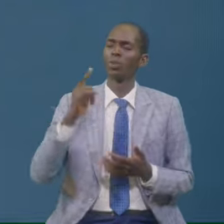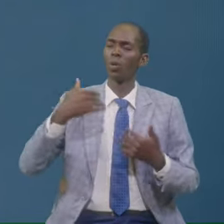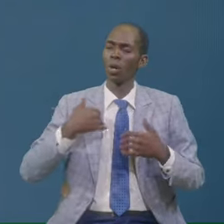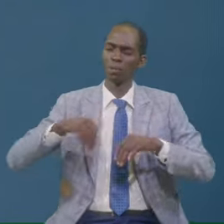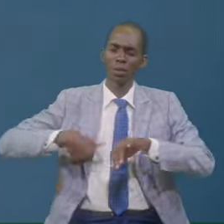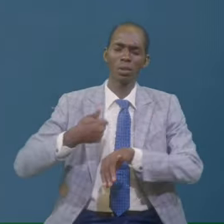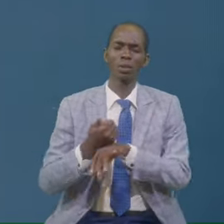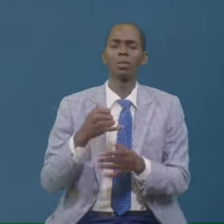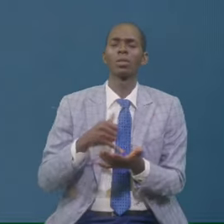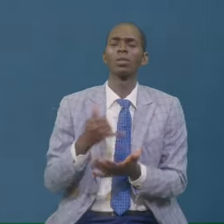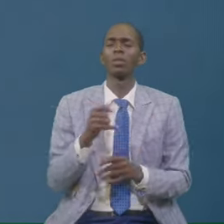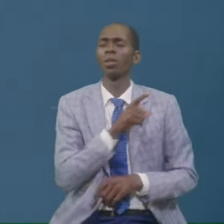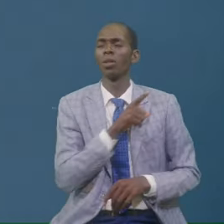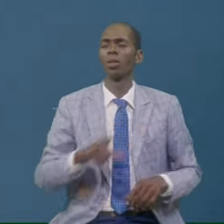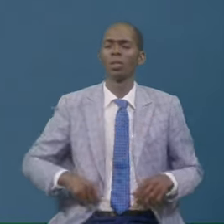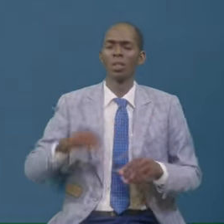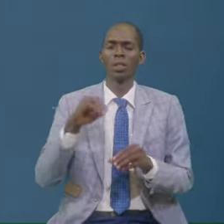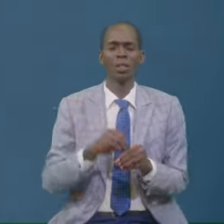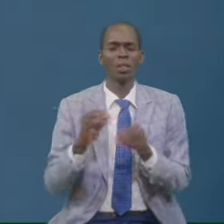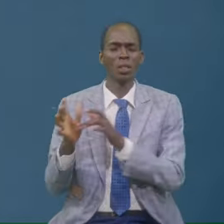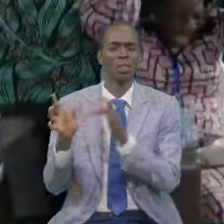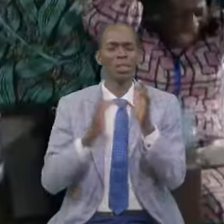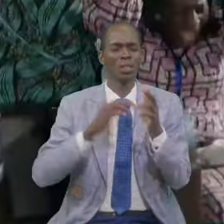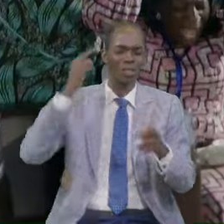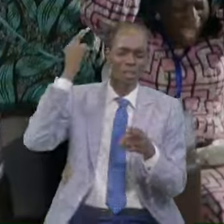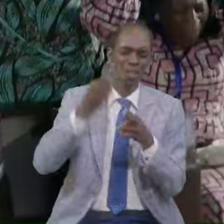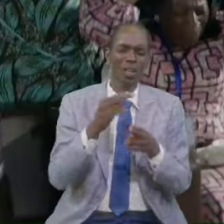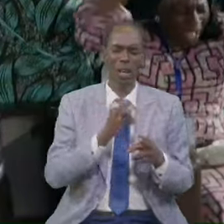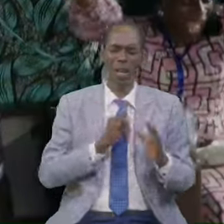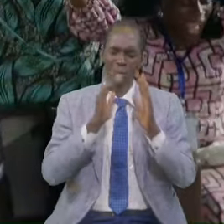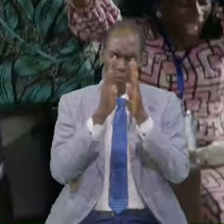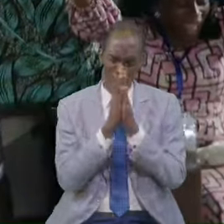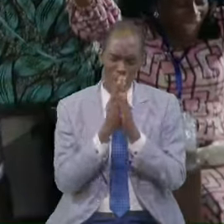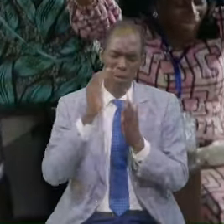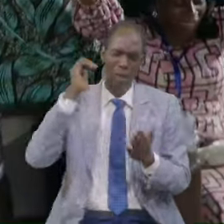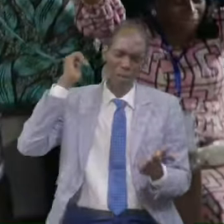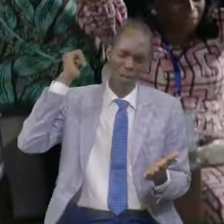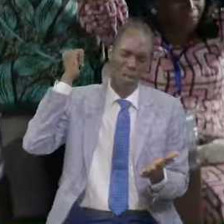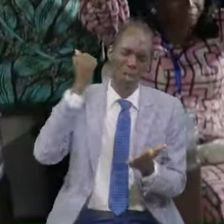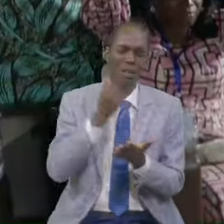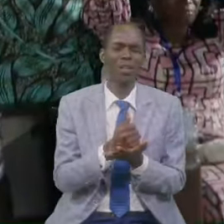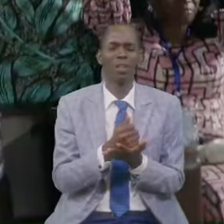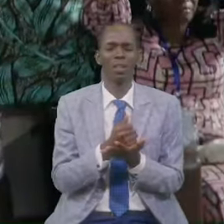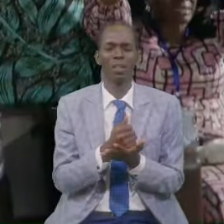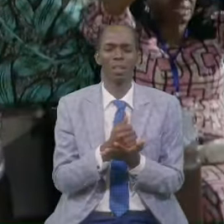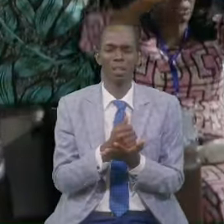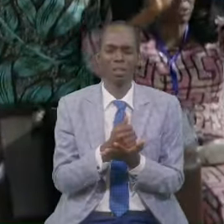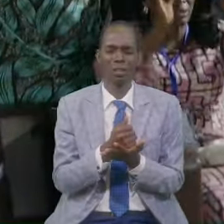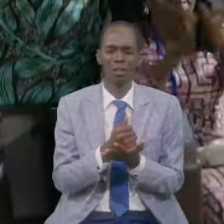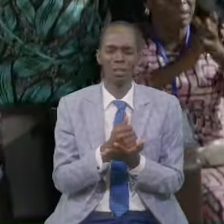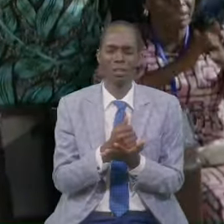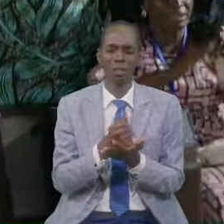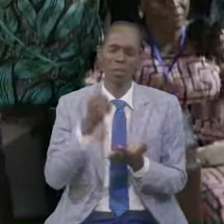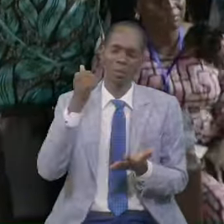prabhu. Jesus name I pray, yesu naamamulo nenu prarthistunnanu. Amen.